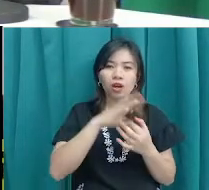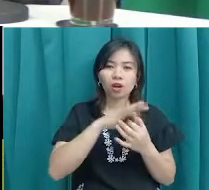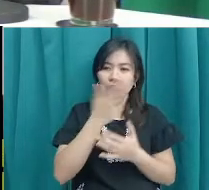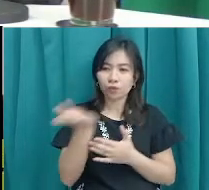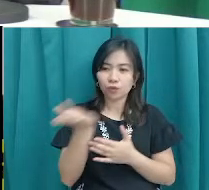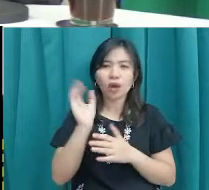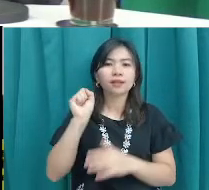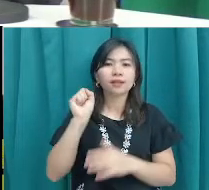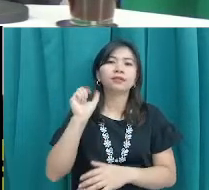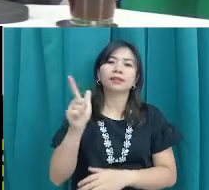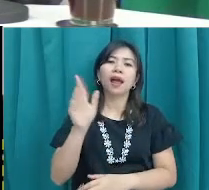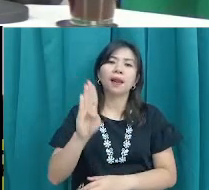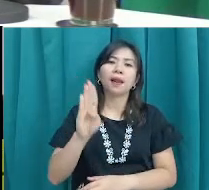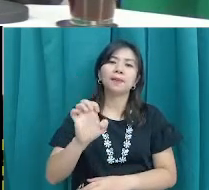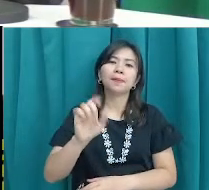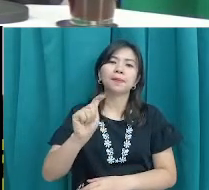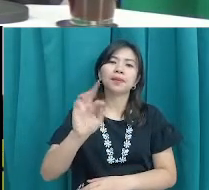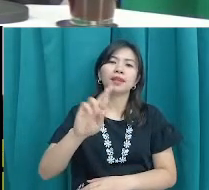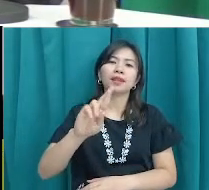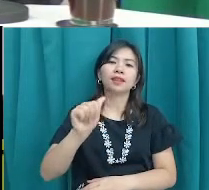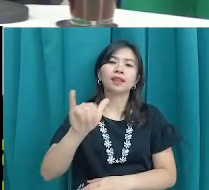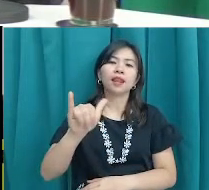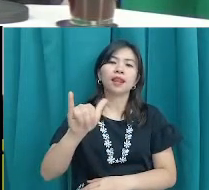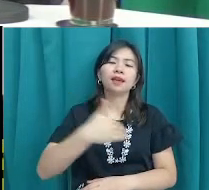shall betray me.